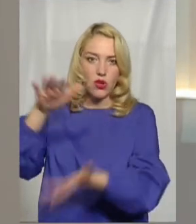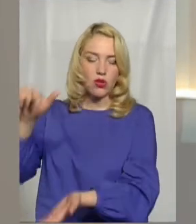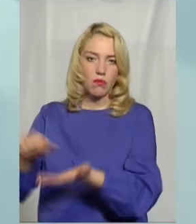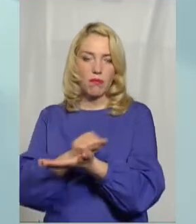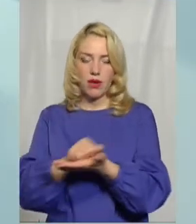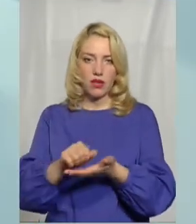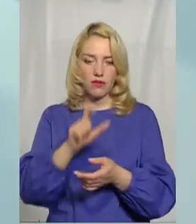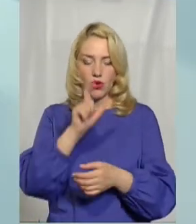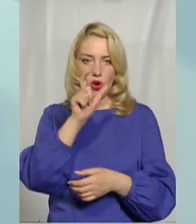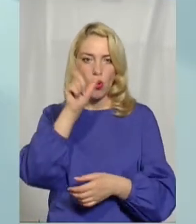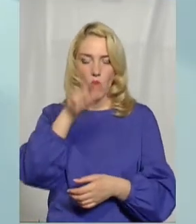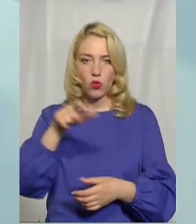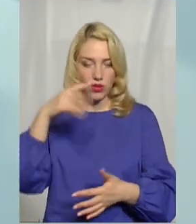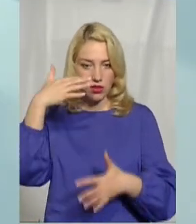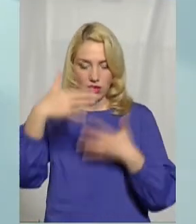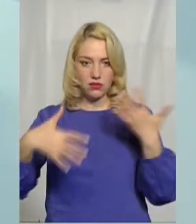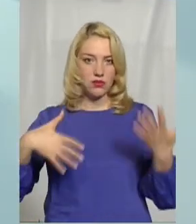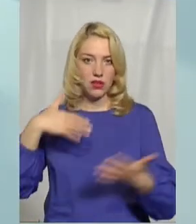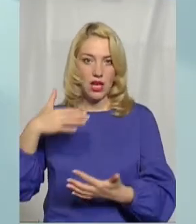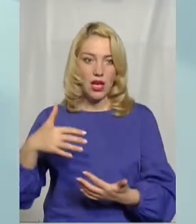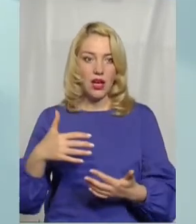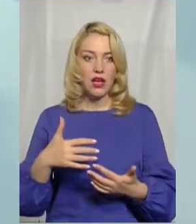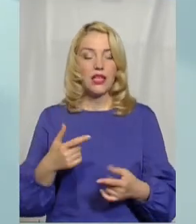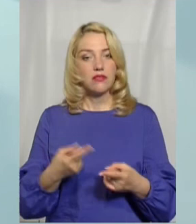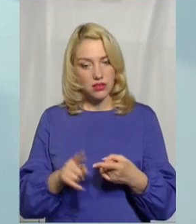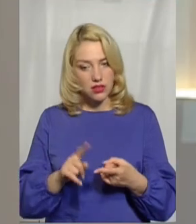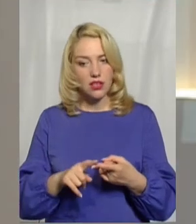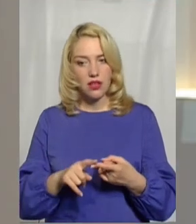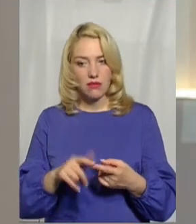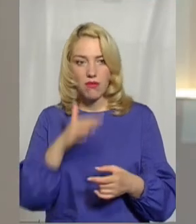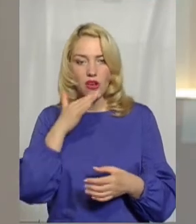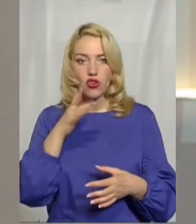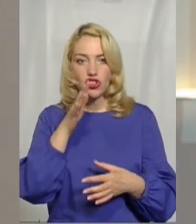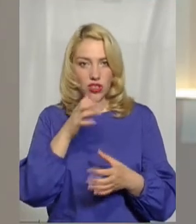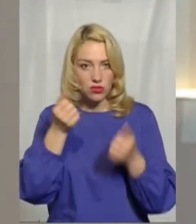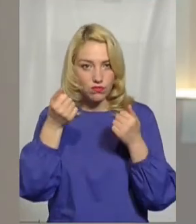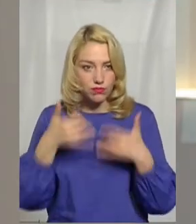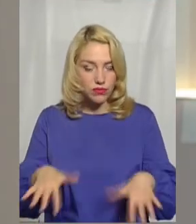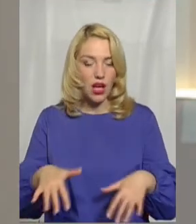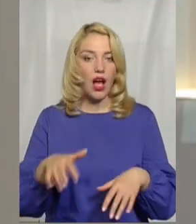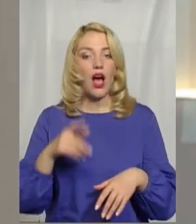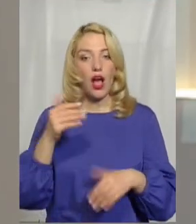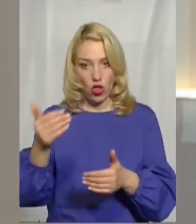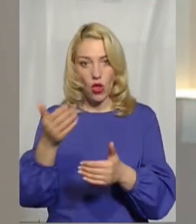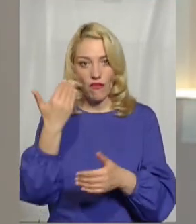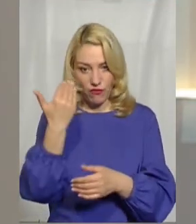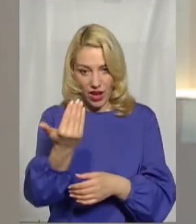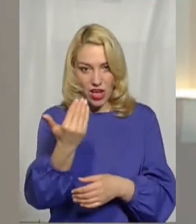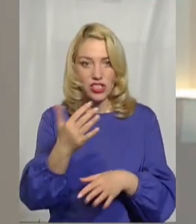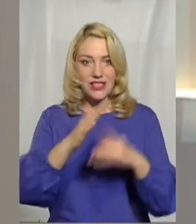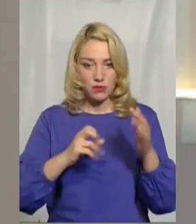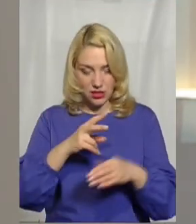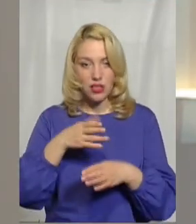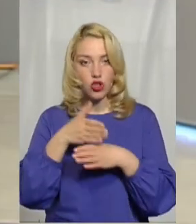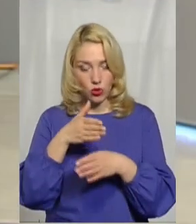вона зорієнтується, і це займе досить багато часу, напевно. Допомагають ваші? Так, у нас є